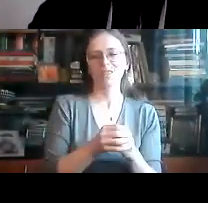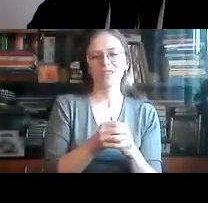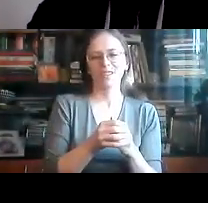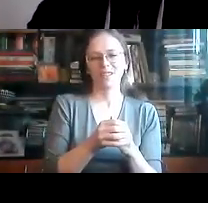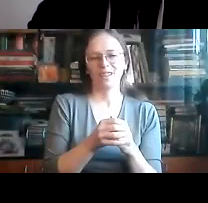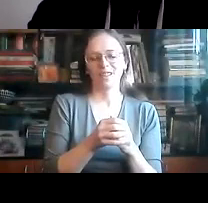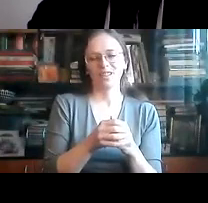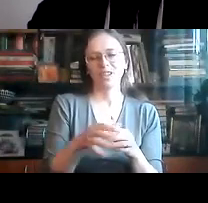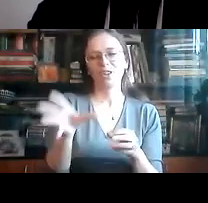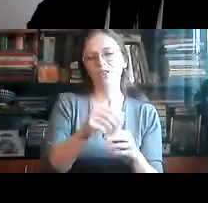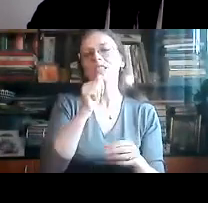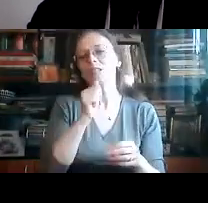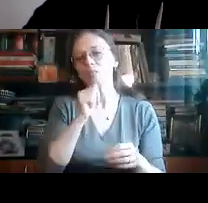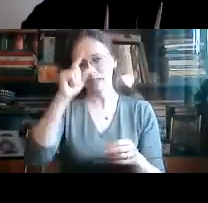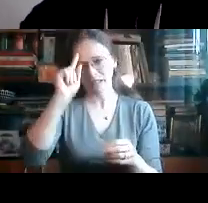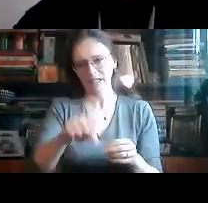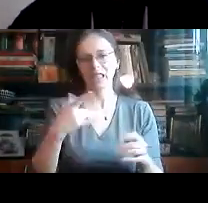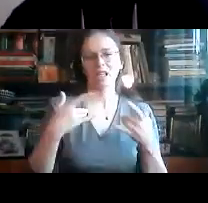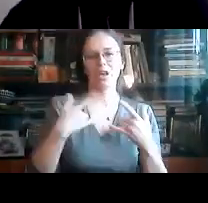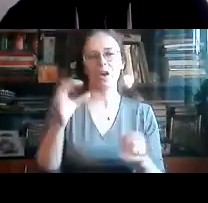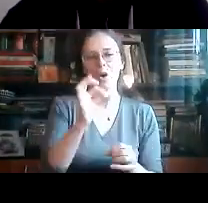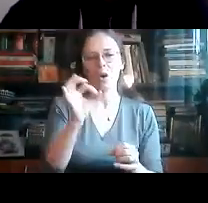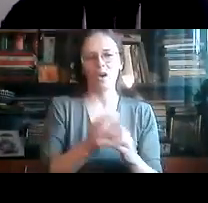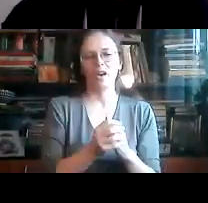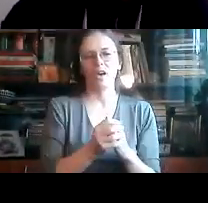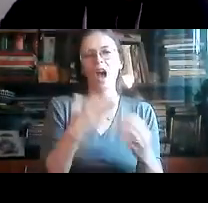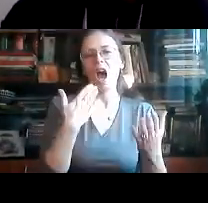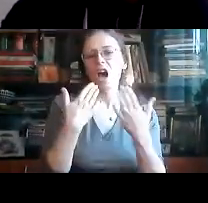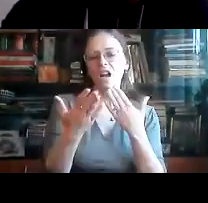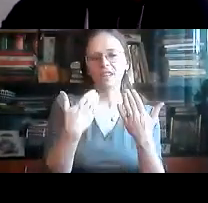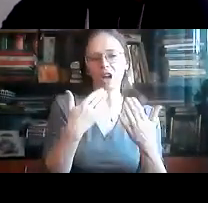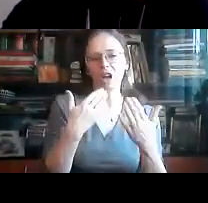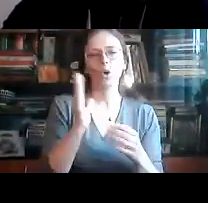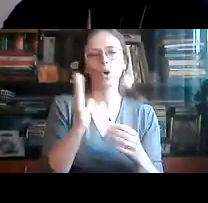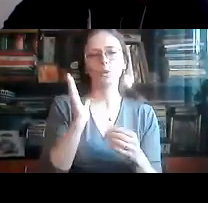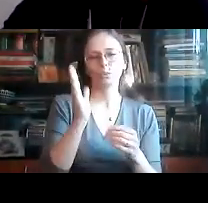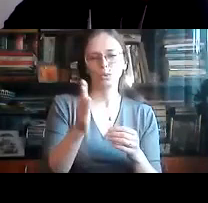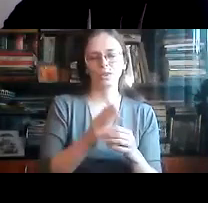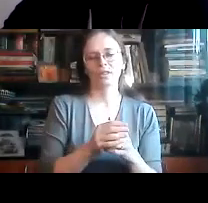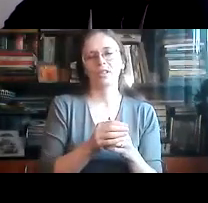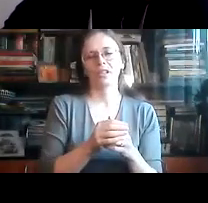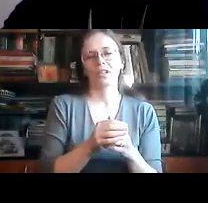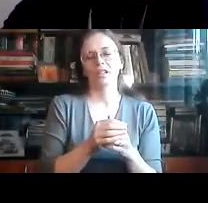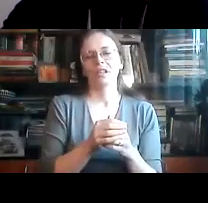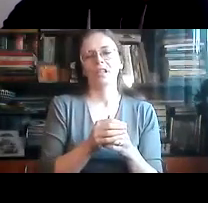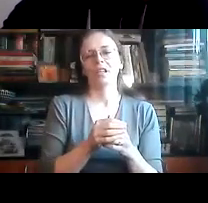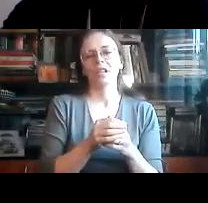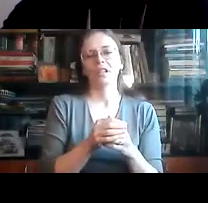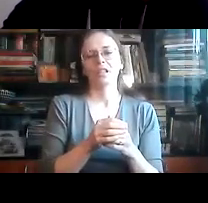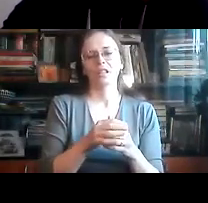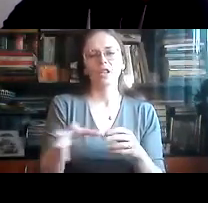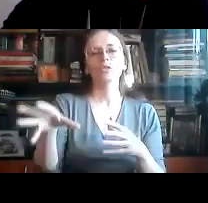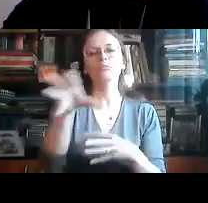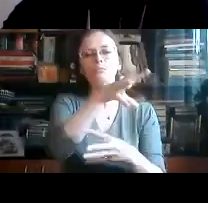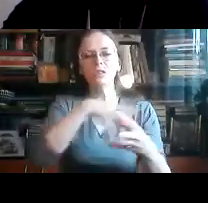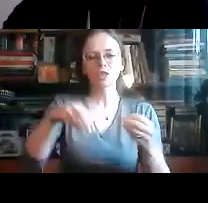тот формат, который мы задали, разговоров, именно и будет как разговором, в котором мы все примем участие,